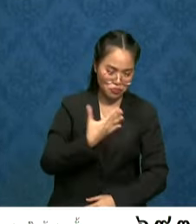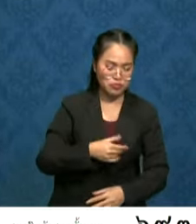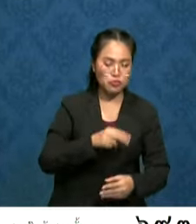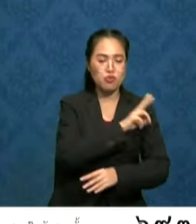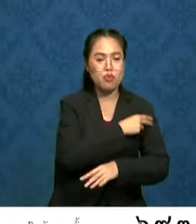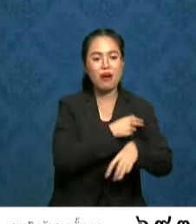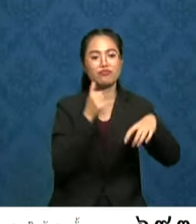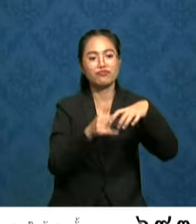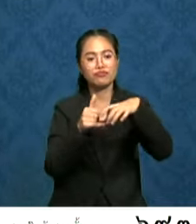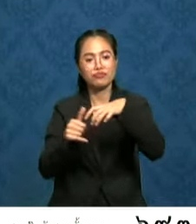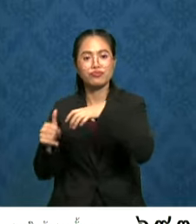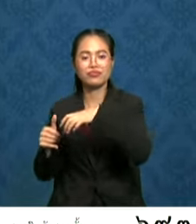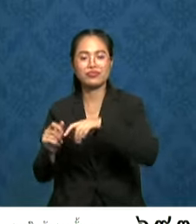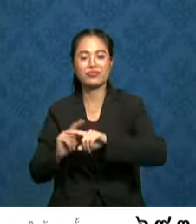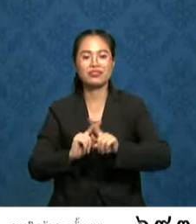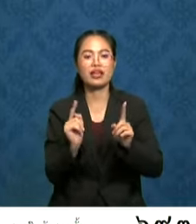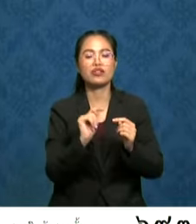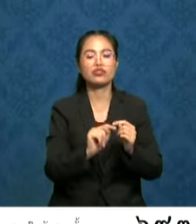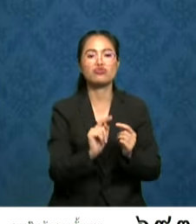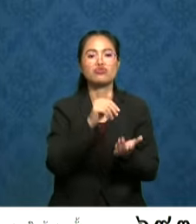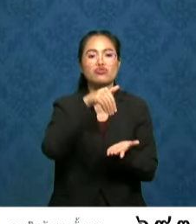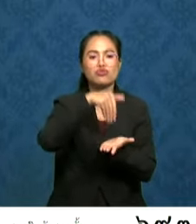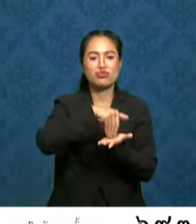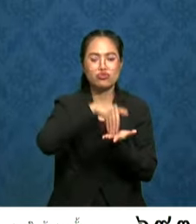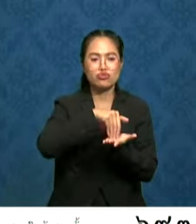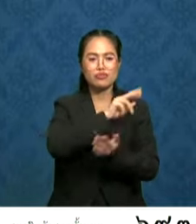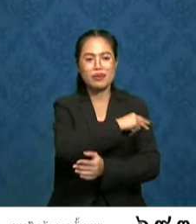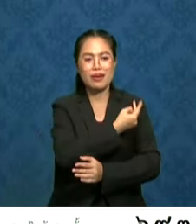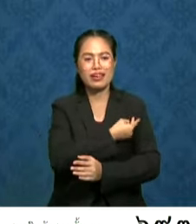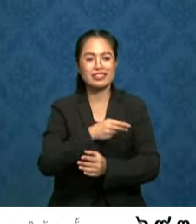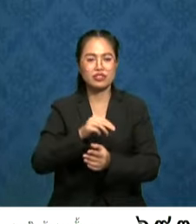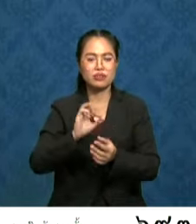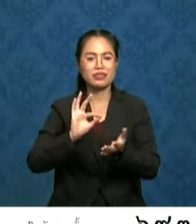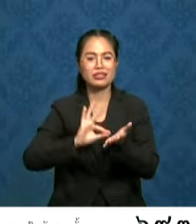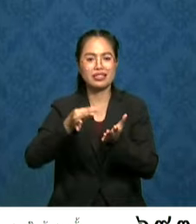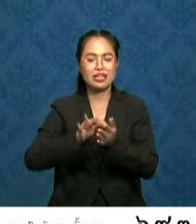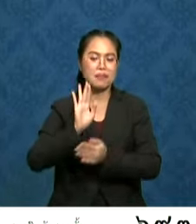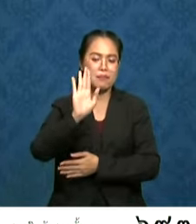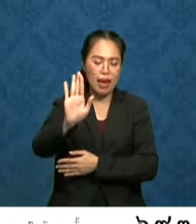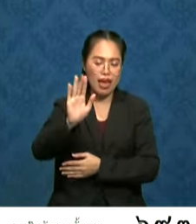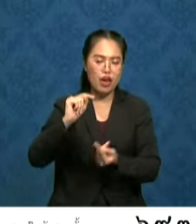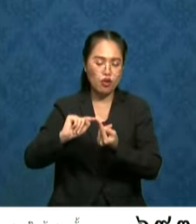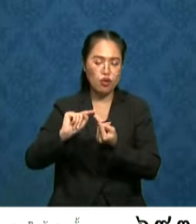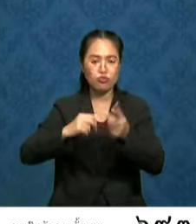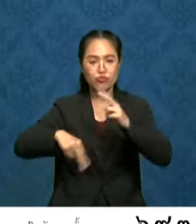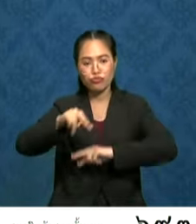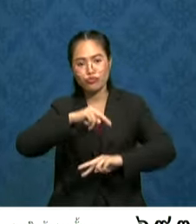อันได้เลยค่ะก็คือเฉพาะสถานพยาบาลที่มีสติ๊กเกอร์ 30บาทรักษาทุกที่กรุงเทพมหานครเป็นที่เดียวที่มันไม่ได้